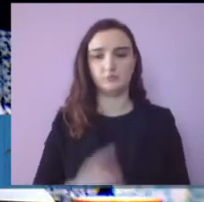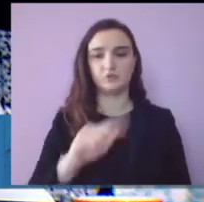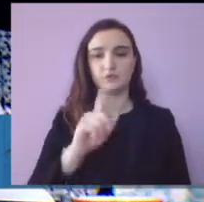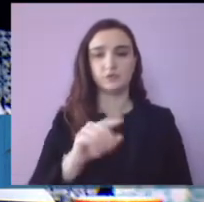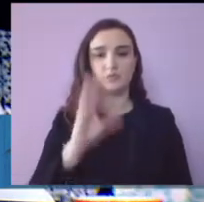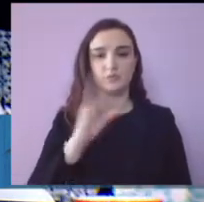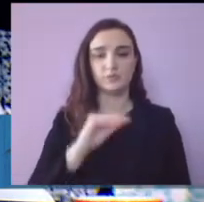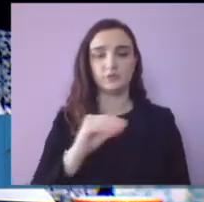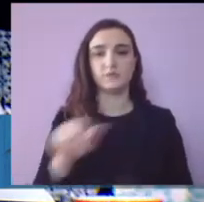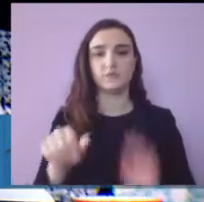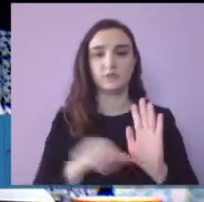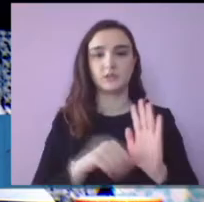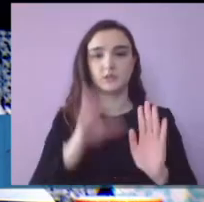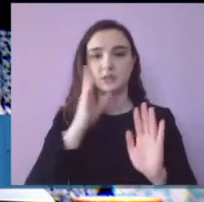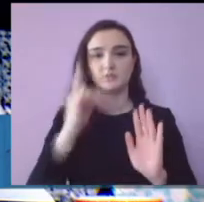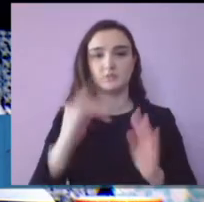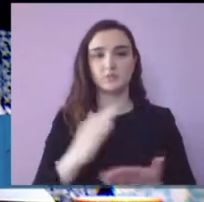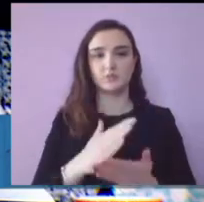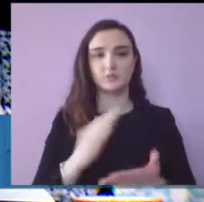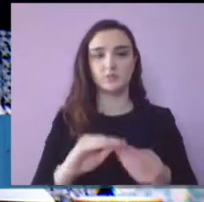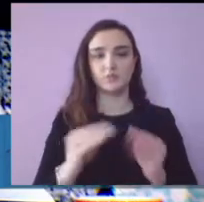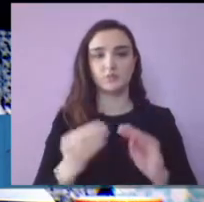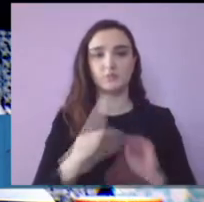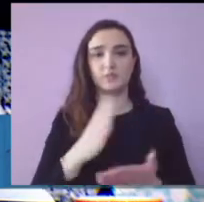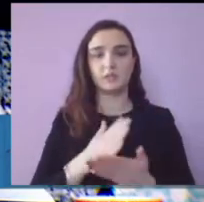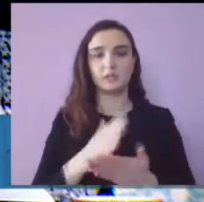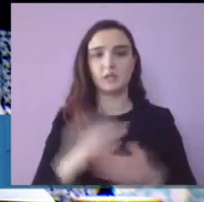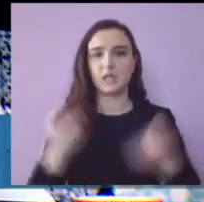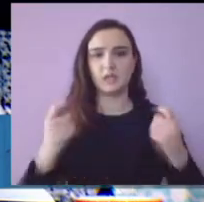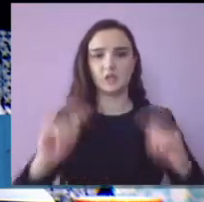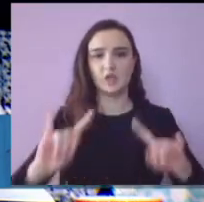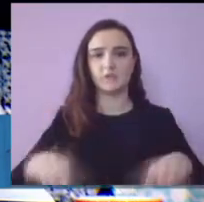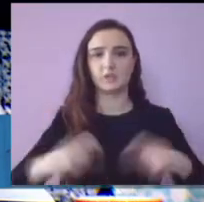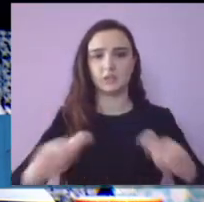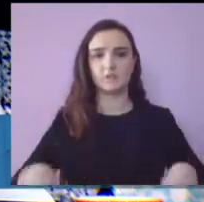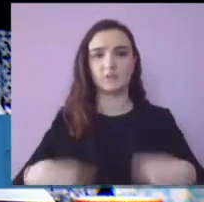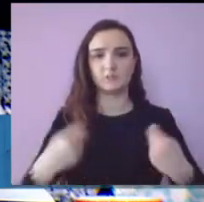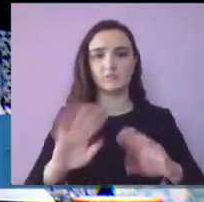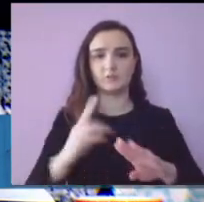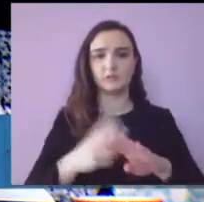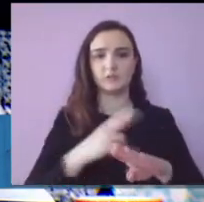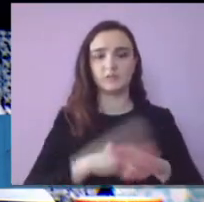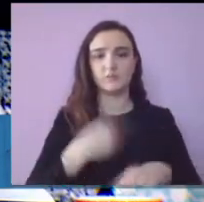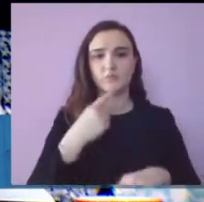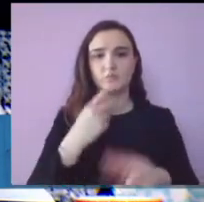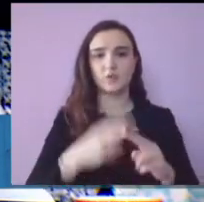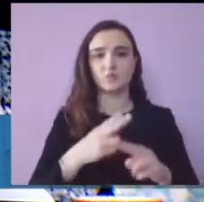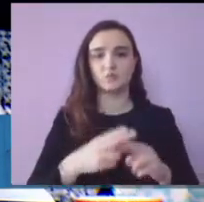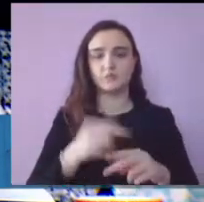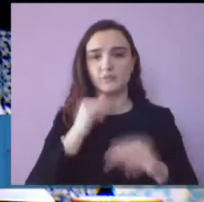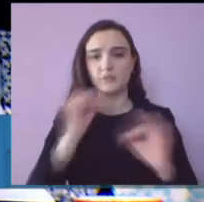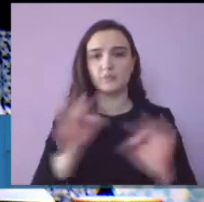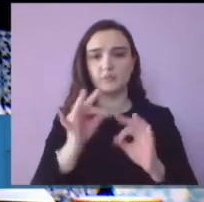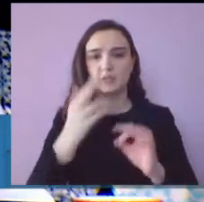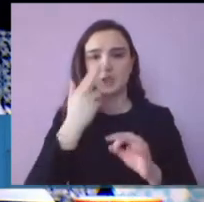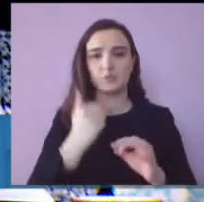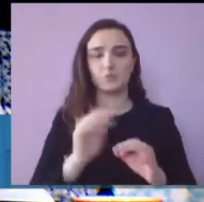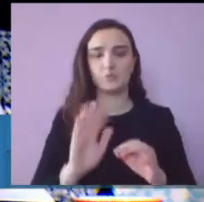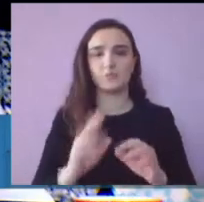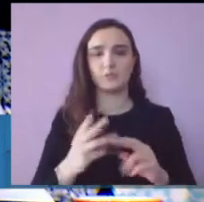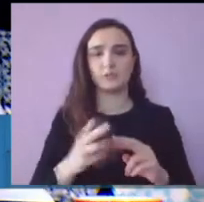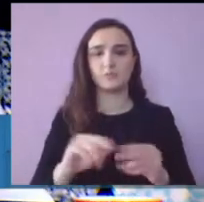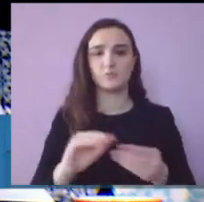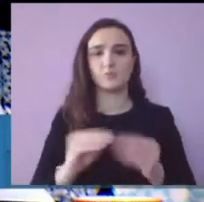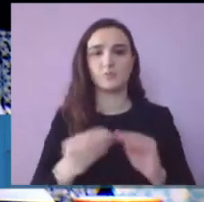6 წლის ბავშვს აქვს პრობლემა, არ იცვამს შარვალს და წინდას, ამბობს რომ აწუხებს და ვერაფრით ეგუება. ეს პრობლემა